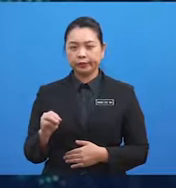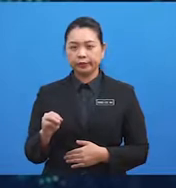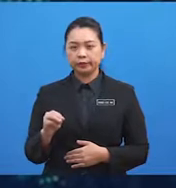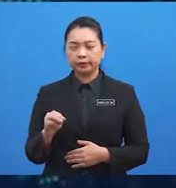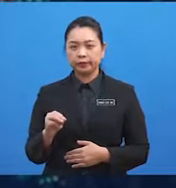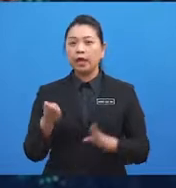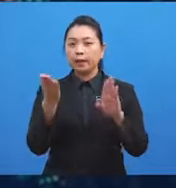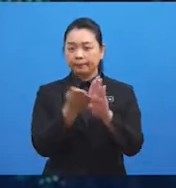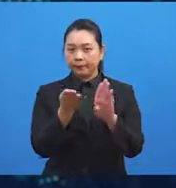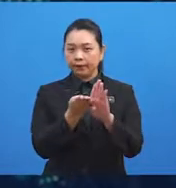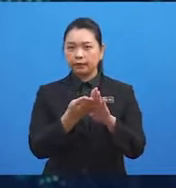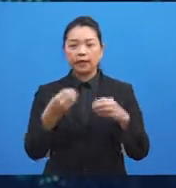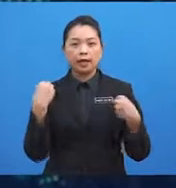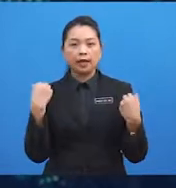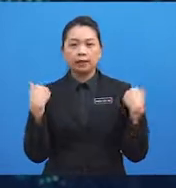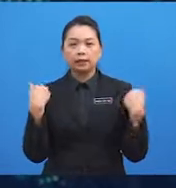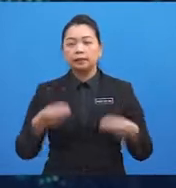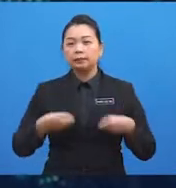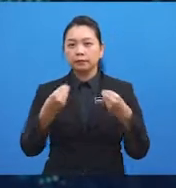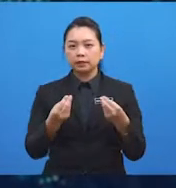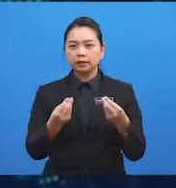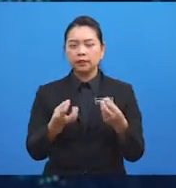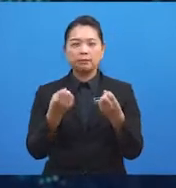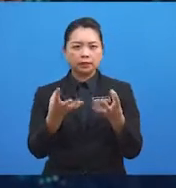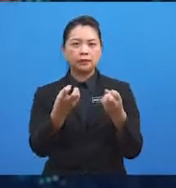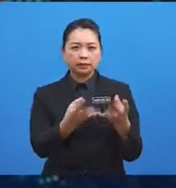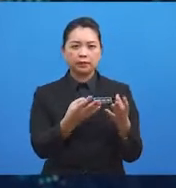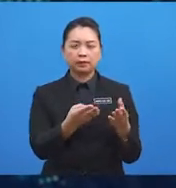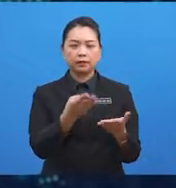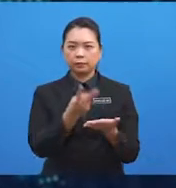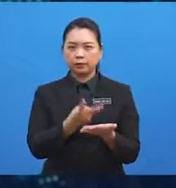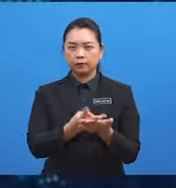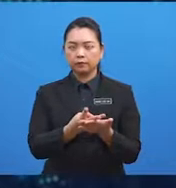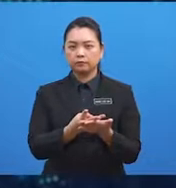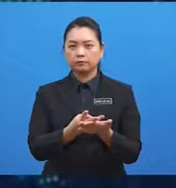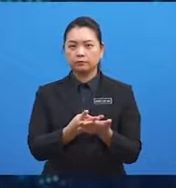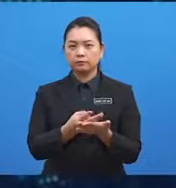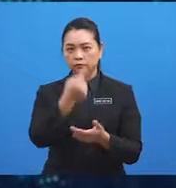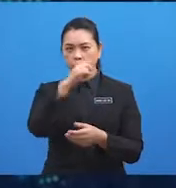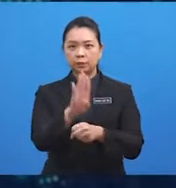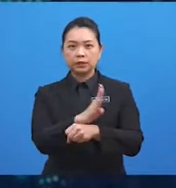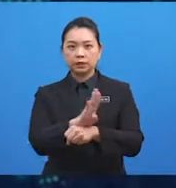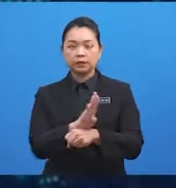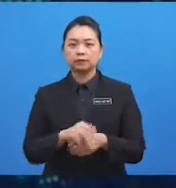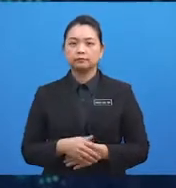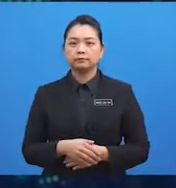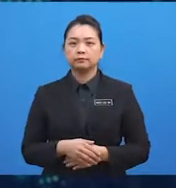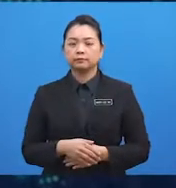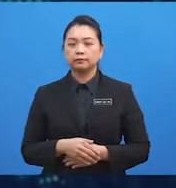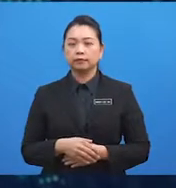pihak bank menyediakan pembiayaan dari pelbagai kitaran perniagaan, iaitu